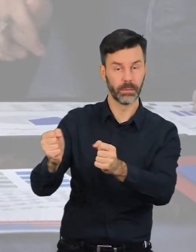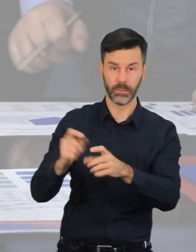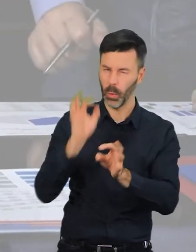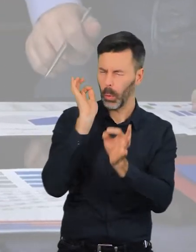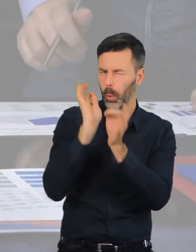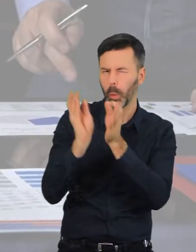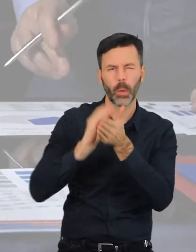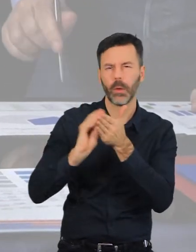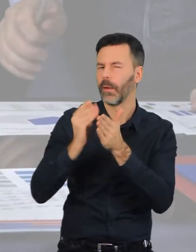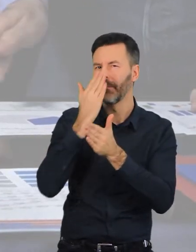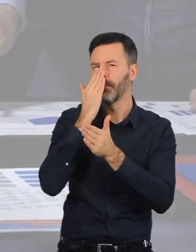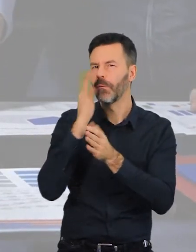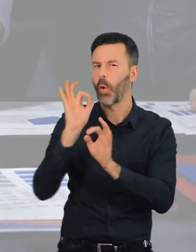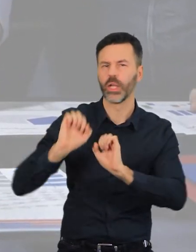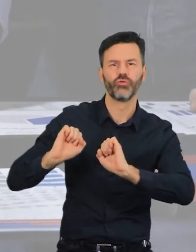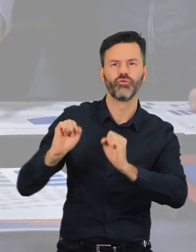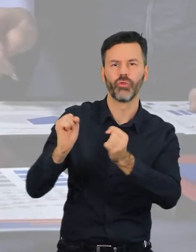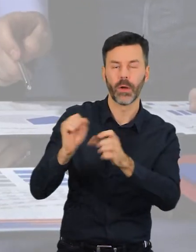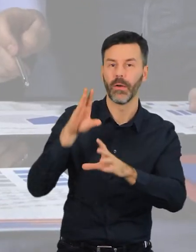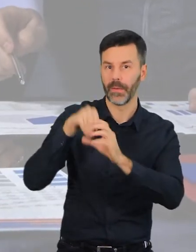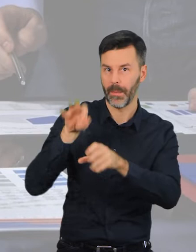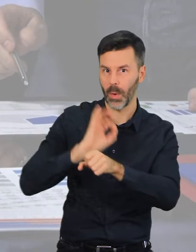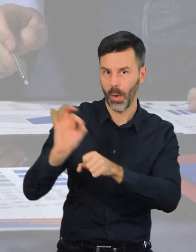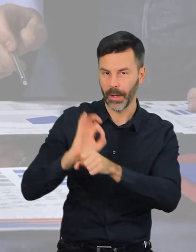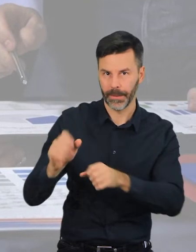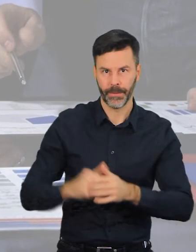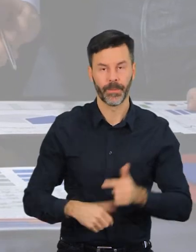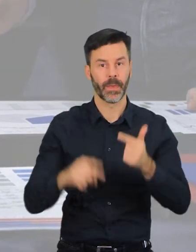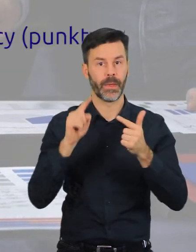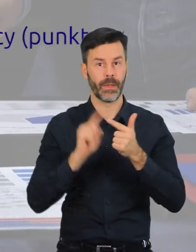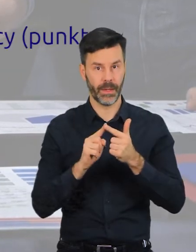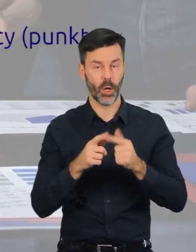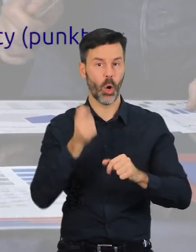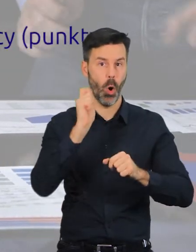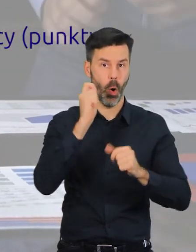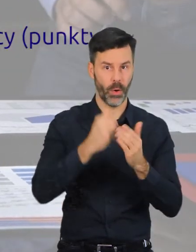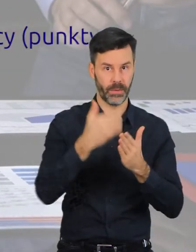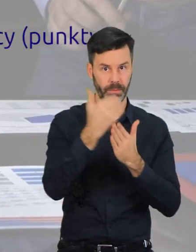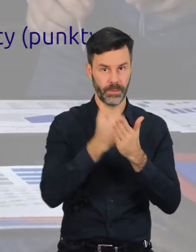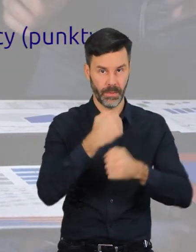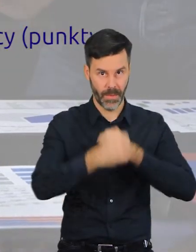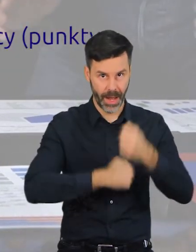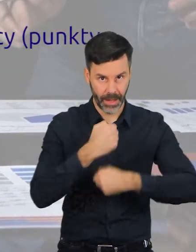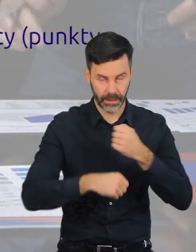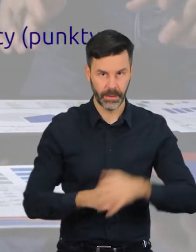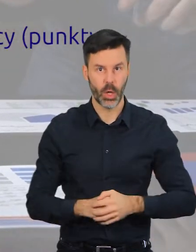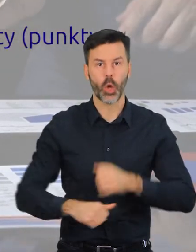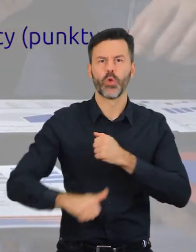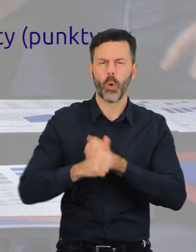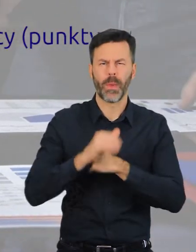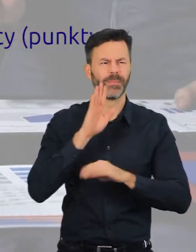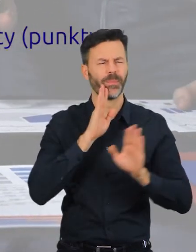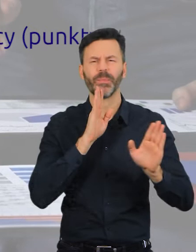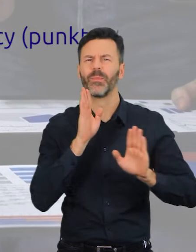prac powierzonych do wykonania w ramach projektu, ewidencję czasu wykonania zlecenia, dokumenty analogiczne jak w przypadku